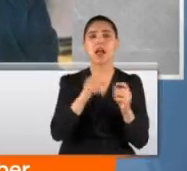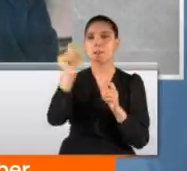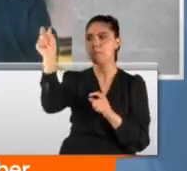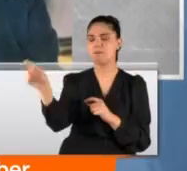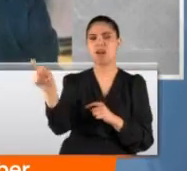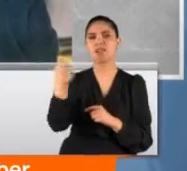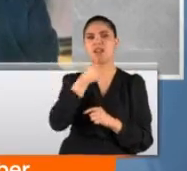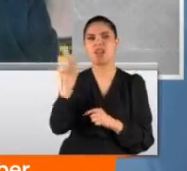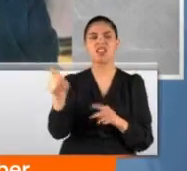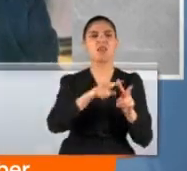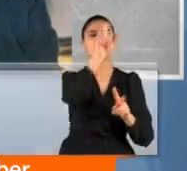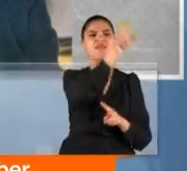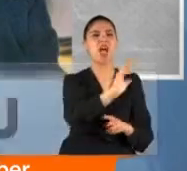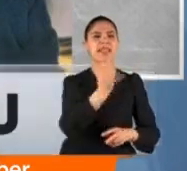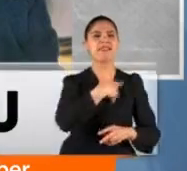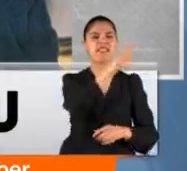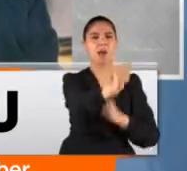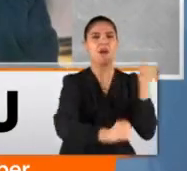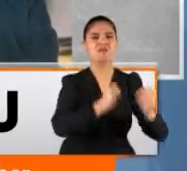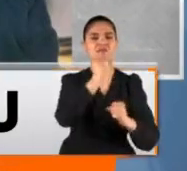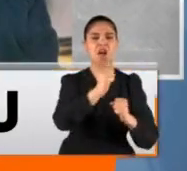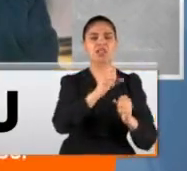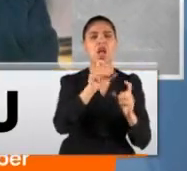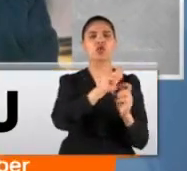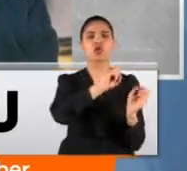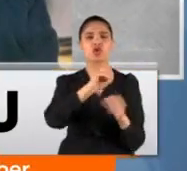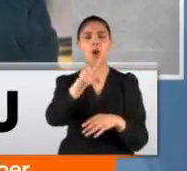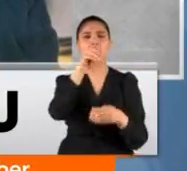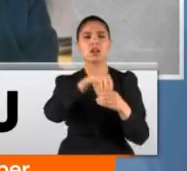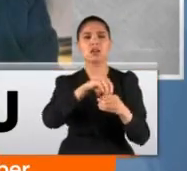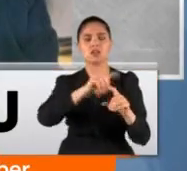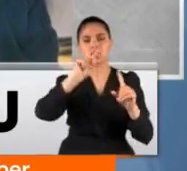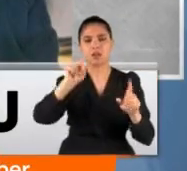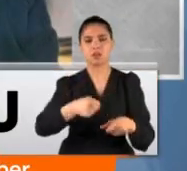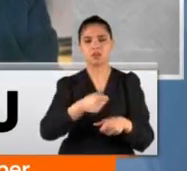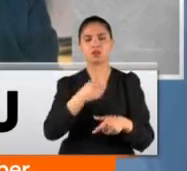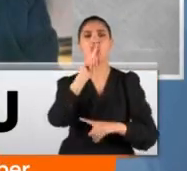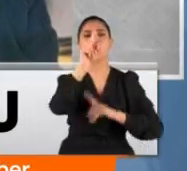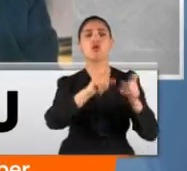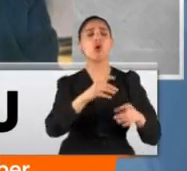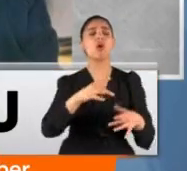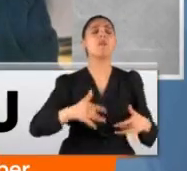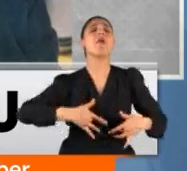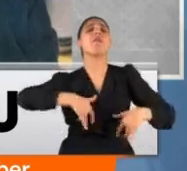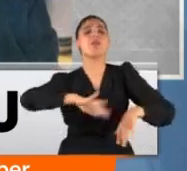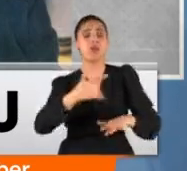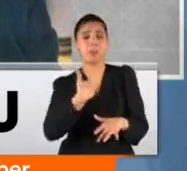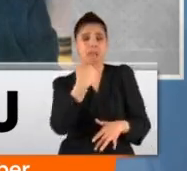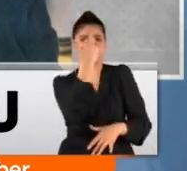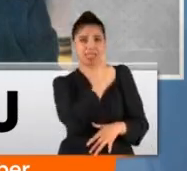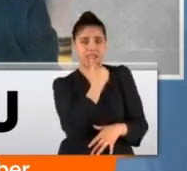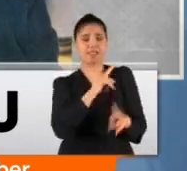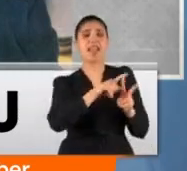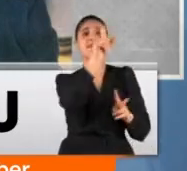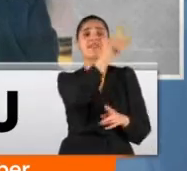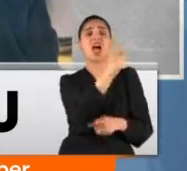Akçay, Nadir Ün'ün sahibi olduğu fabrikanın atık kuyusunda bulundu. Sorulardan hiç hoşlanmayan, İşte beni de tehdit eden Nadir